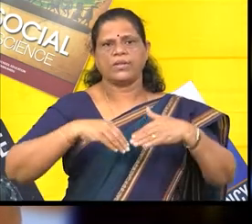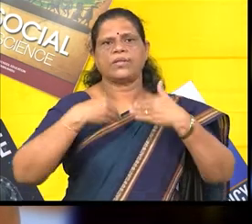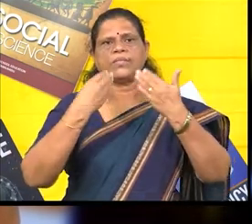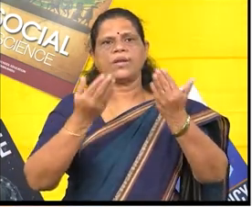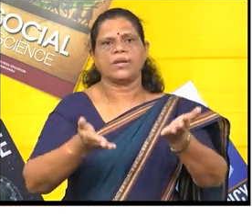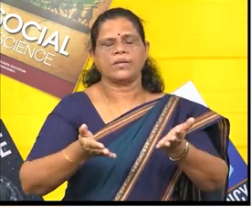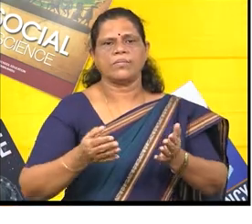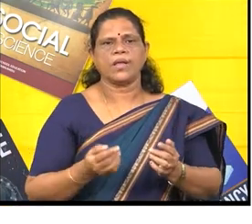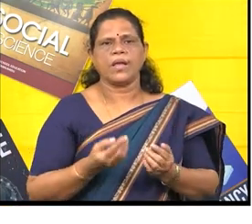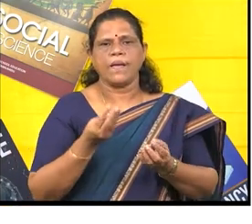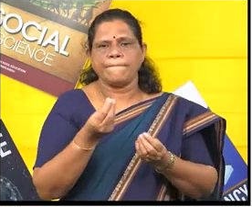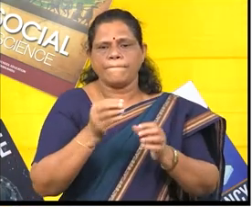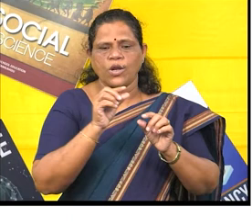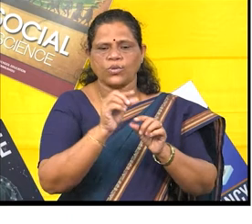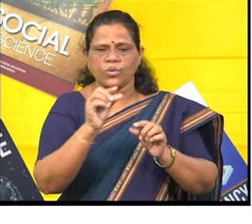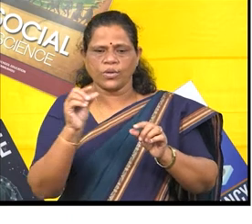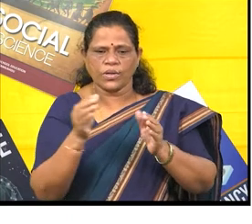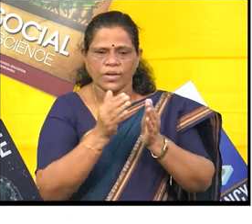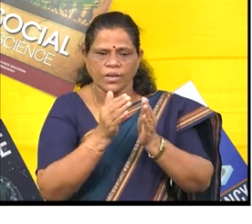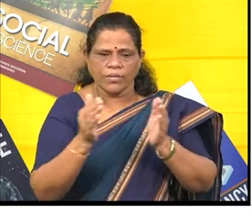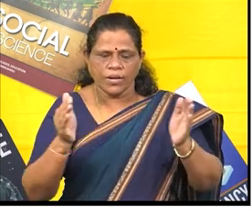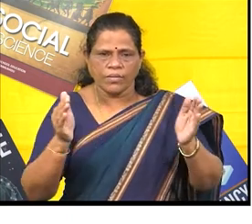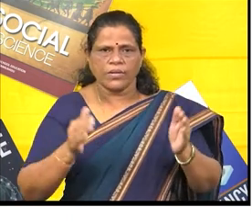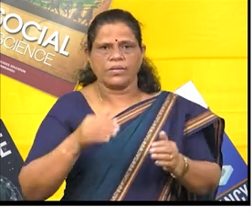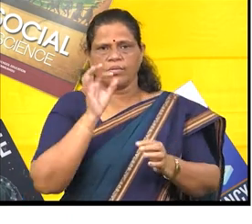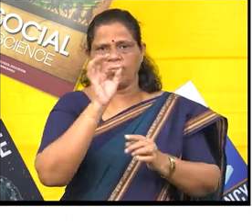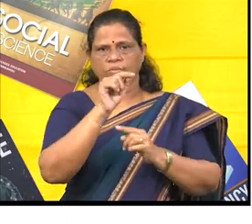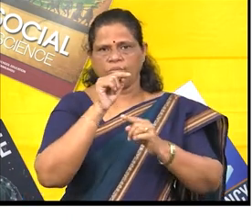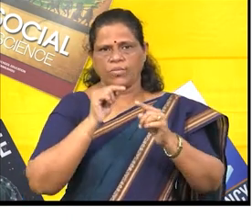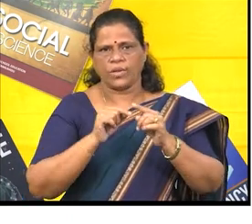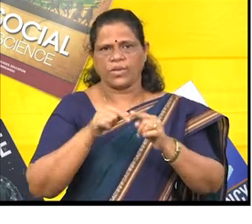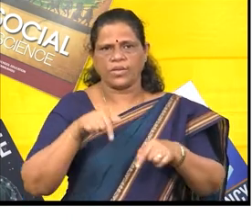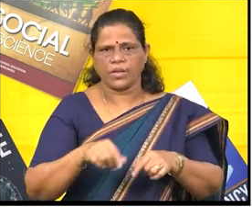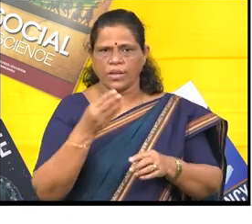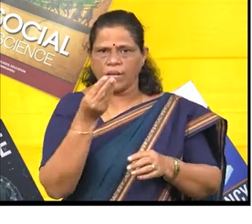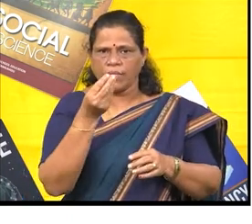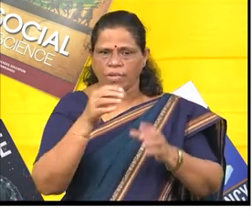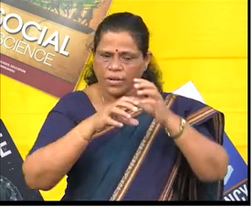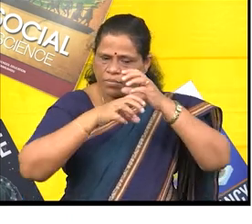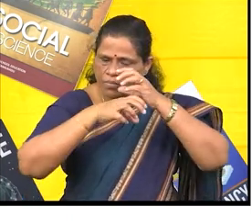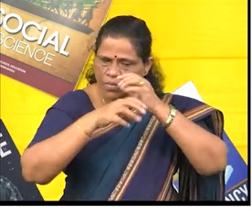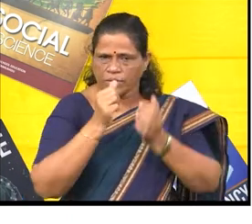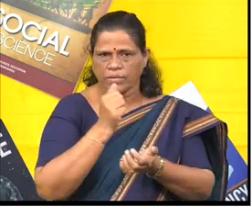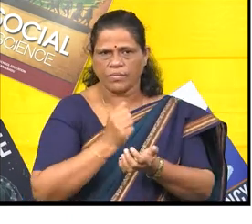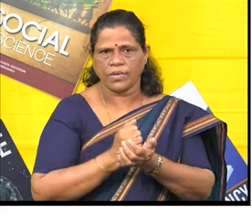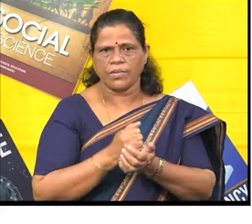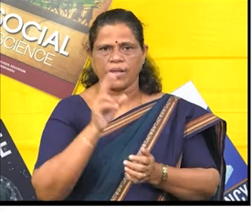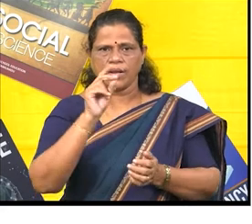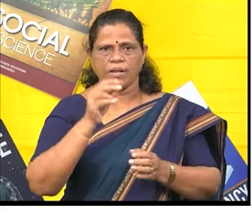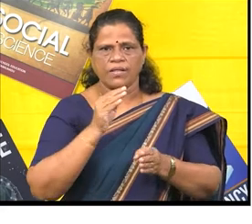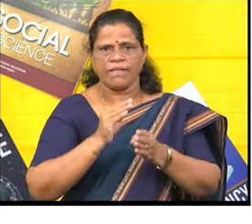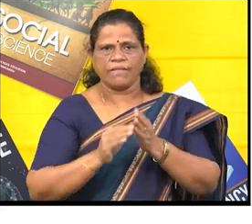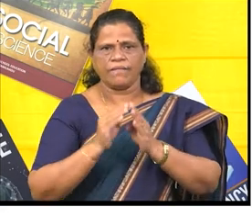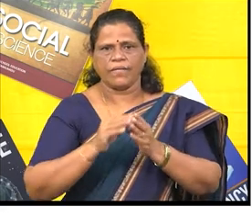அளிக்கும். அப்போ மண் துகள்களுக்கு இடையான இடைவெளியும் ரொம்ப முக்கியமான ஒன்று. இதுக்காக தான் நம்ம மண் பரிசோதனை செய்கிறோம். இரண்டாவதாக